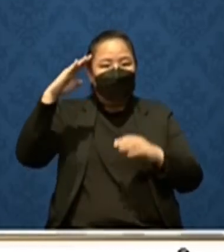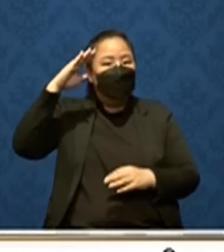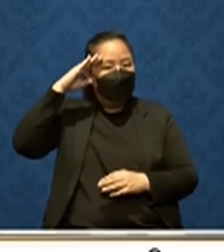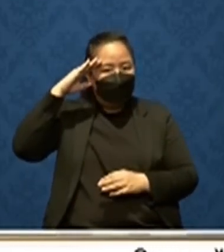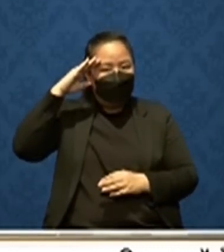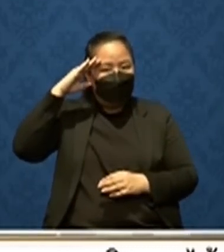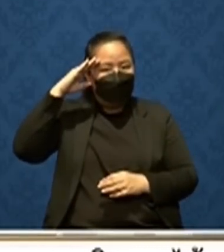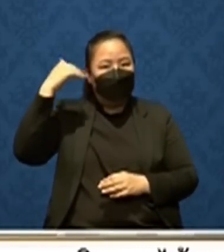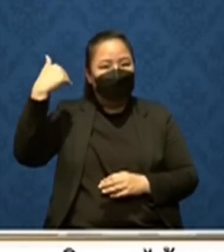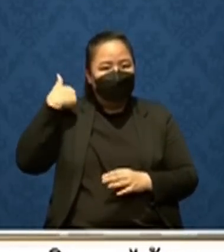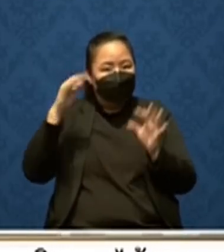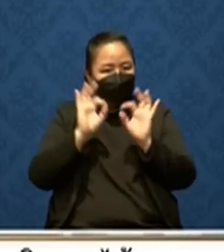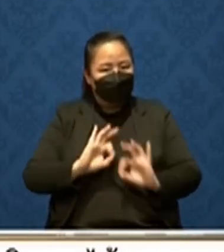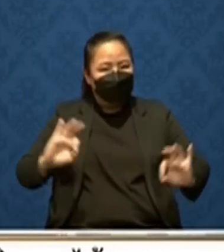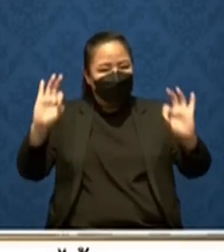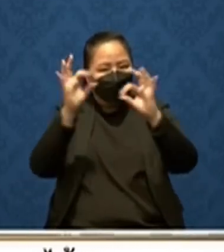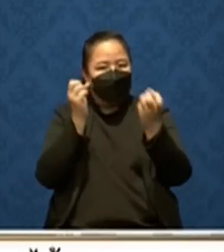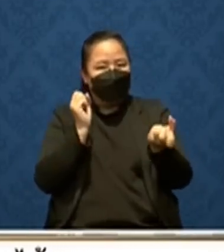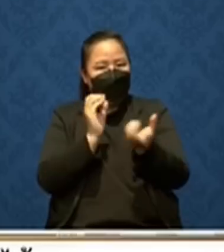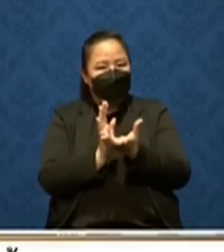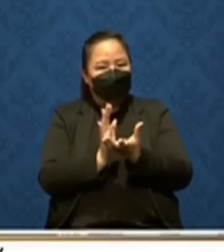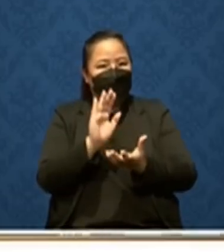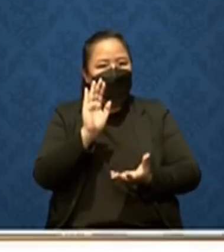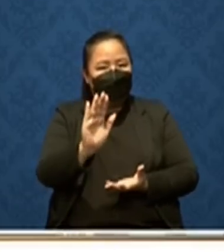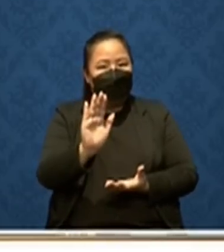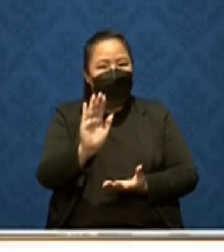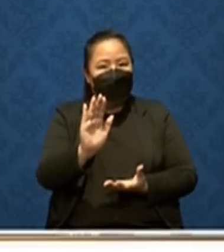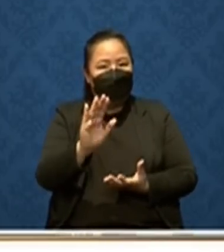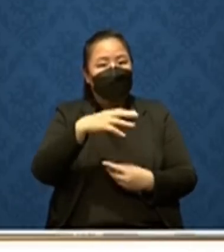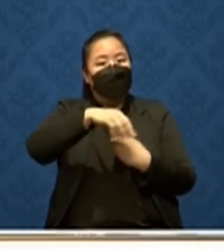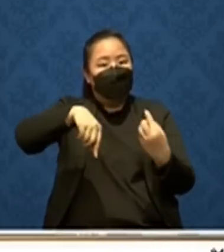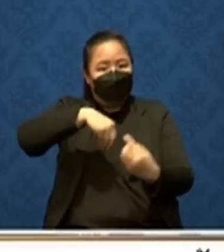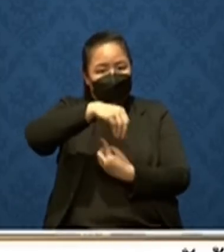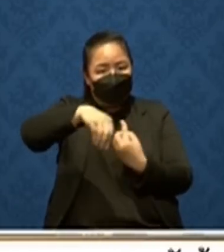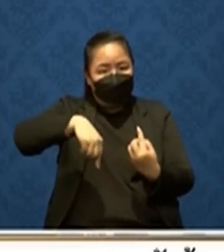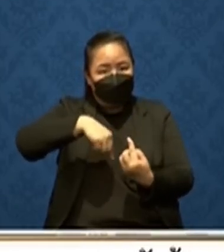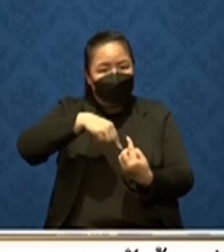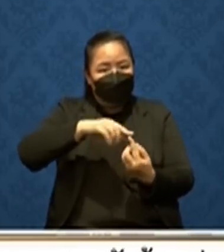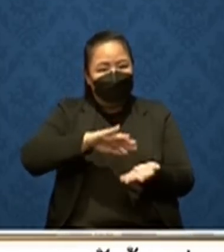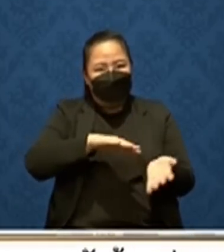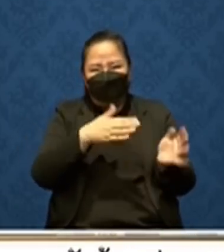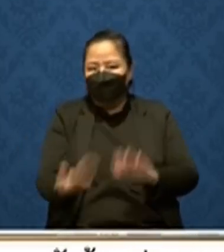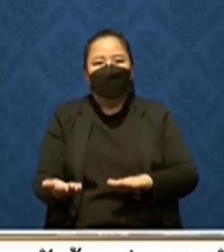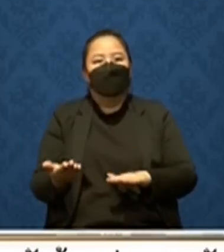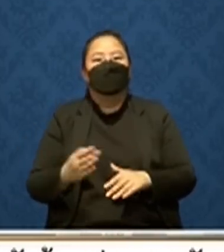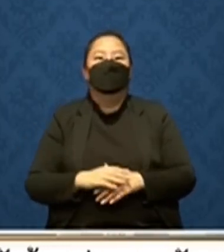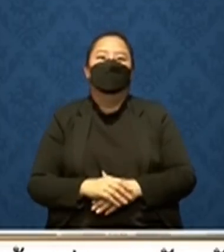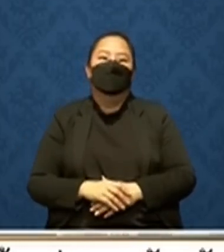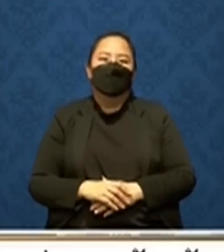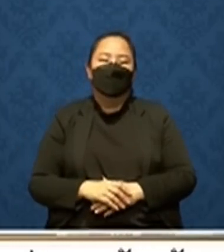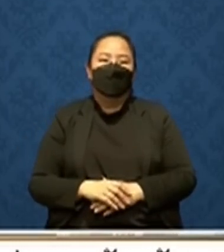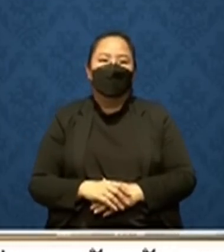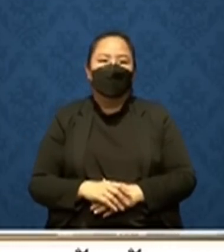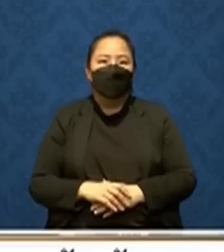มีส่วนสำคัญให้เศรษฐกิจของประเทศหมอพิชญ์นาฏล้มเหลวพังยับเยิน